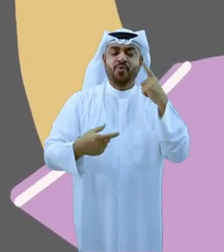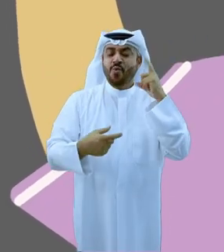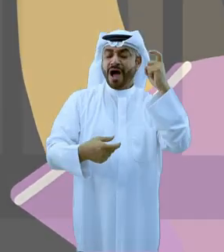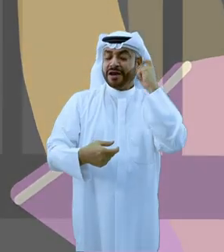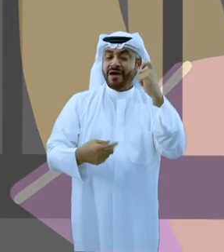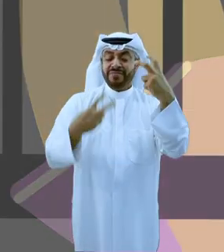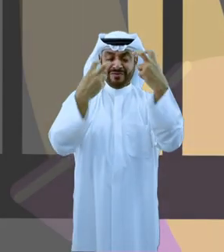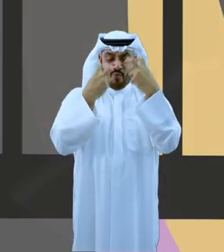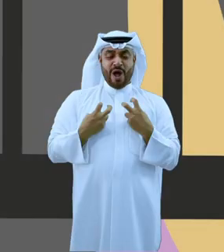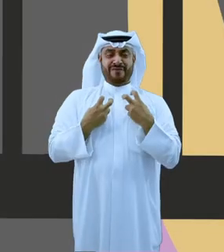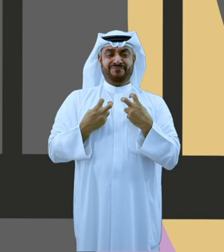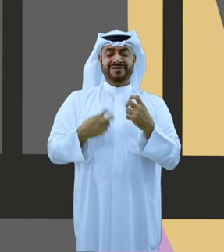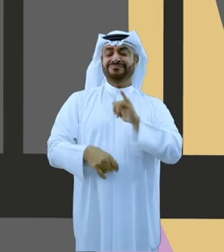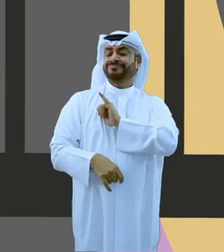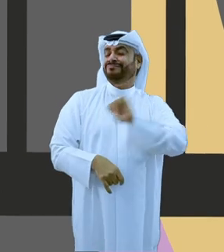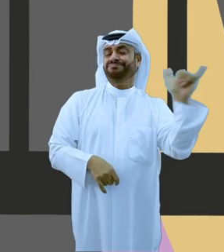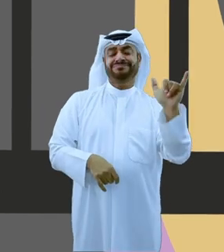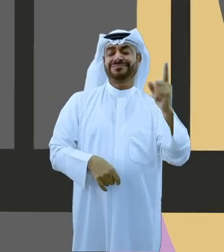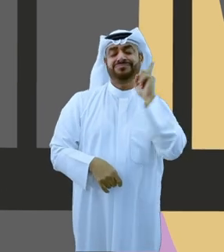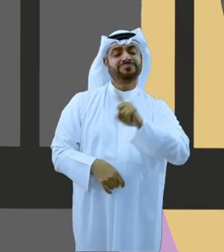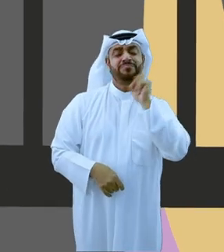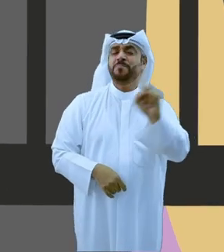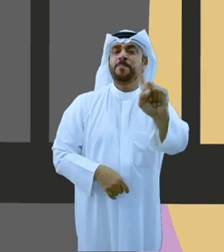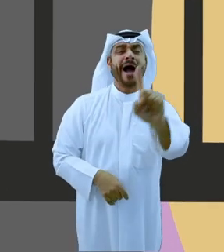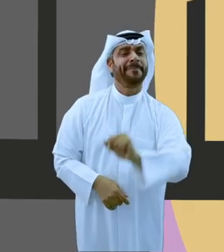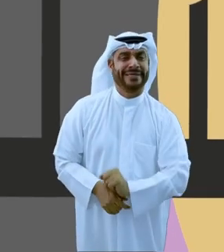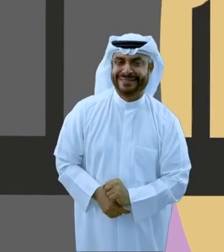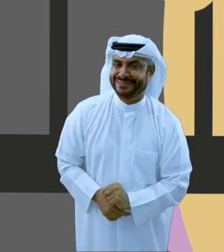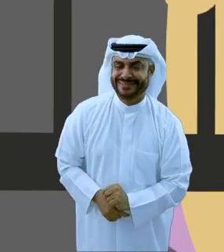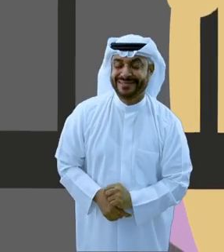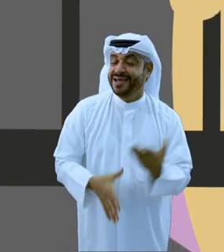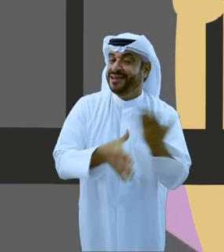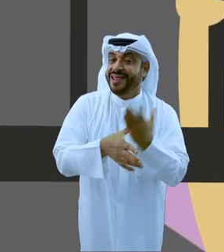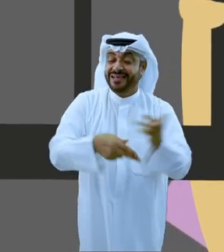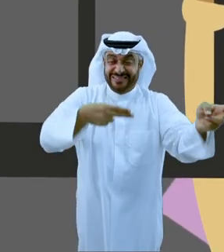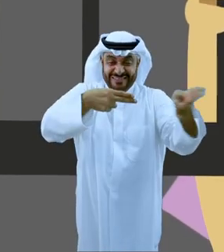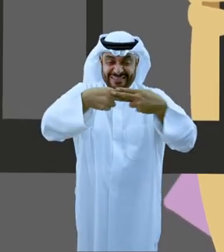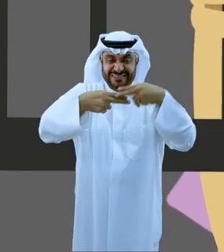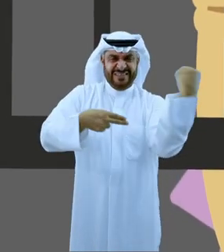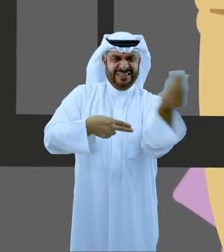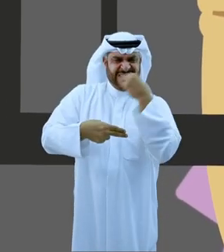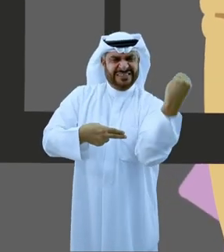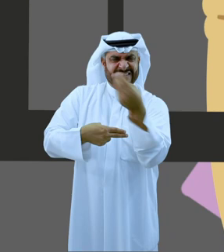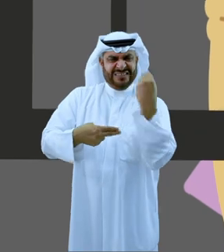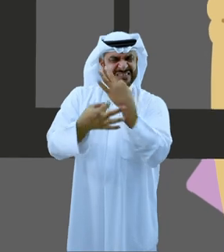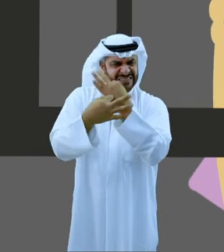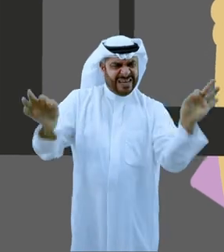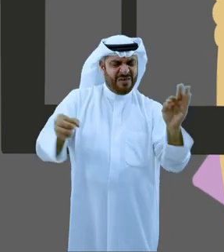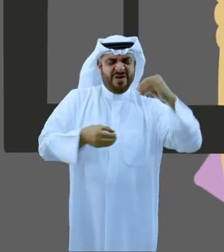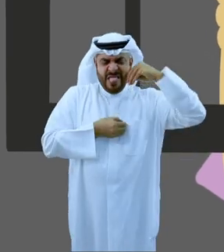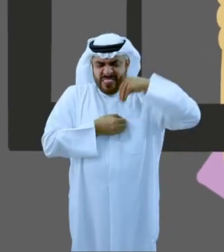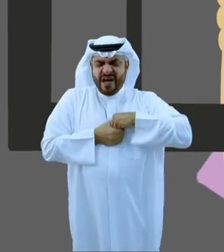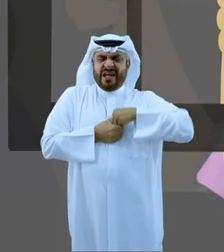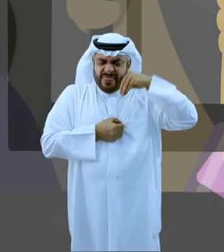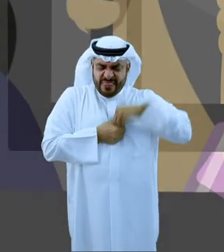يرفضون القيود. وفي فترة الحظر كانوا مقيدين بدرجة كبيرة خلتهم تحت ضغط